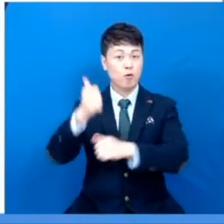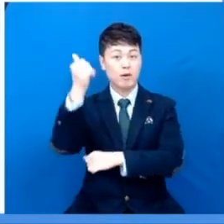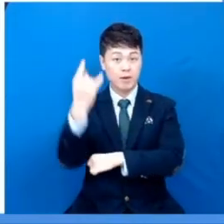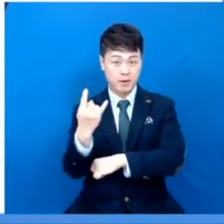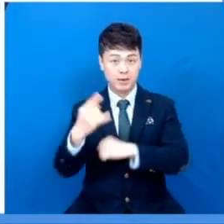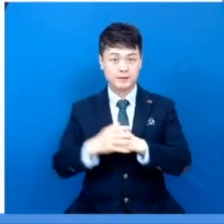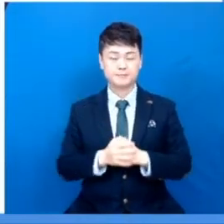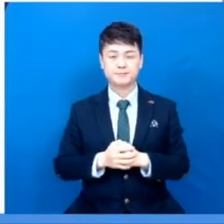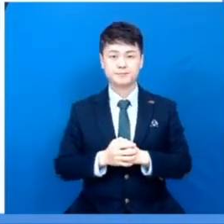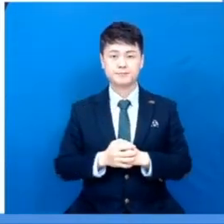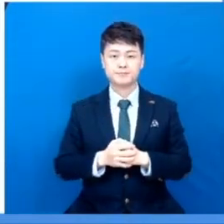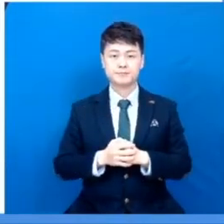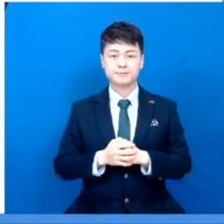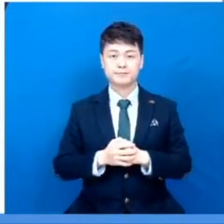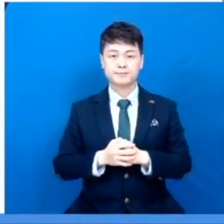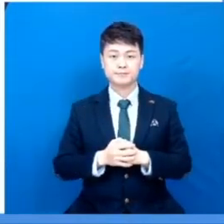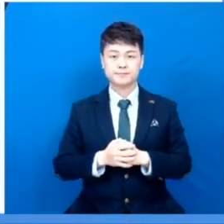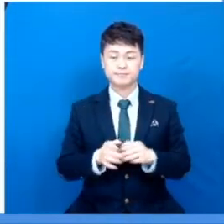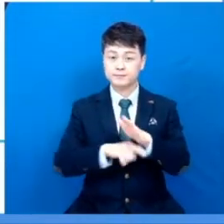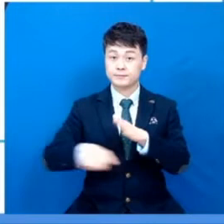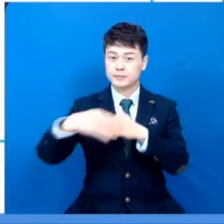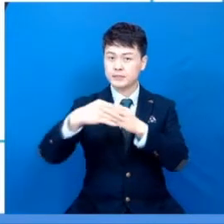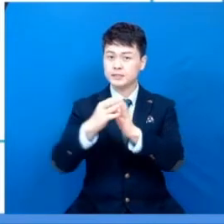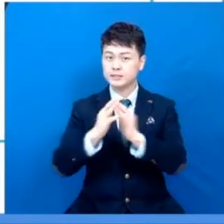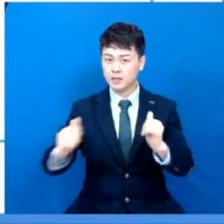슈퍼비전 체계를 강화하였습니다